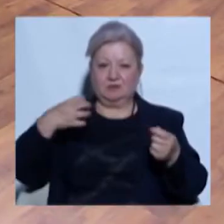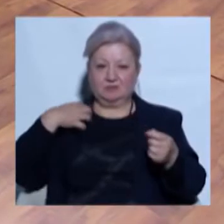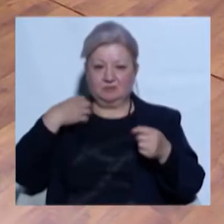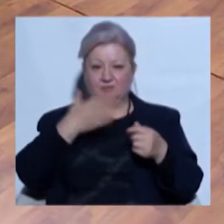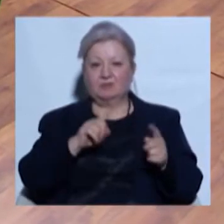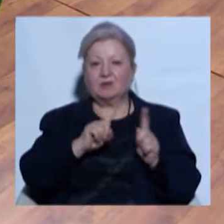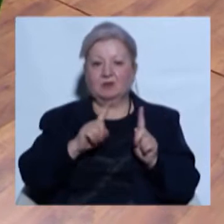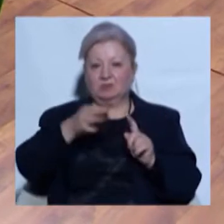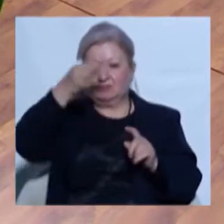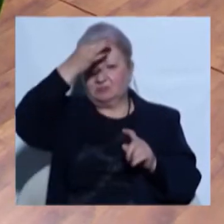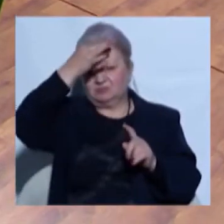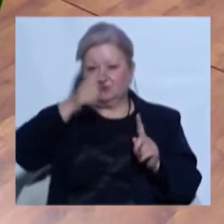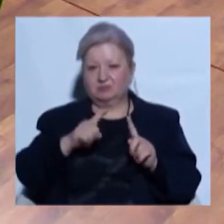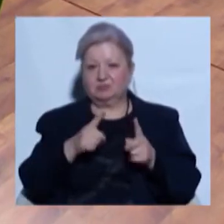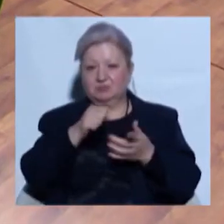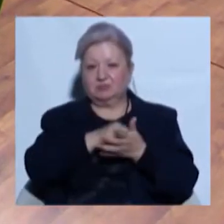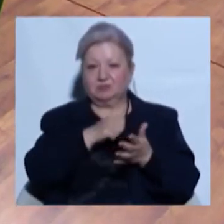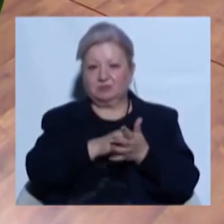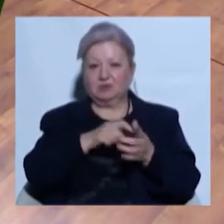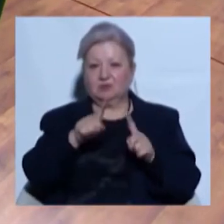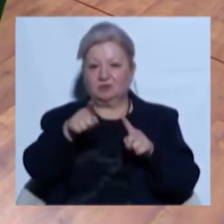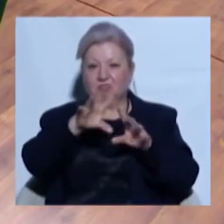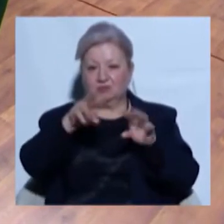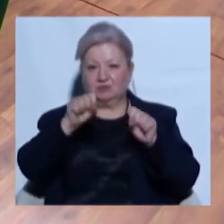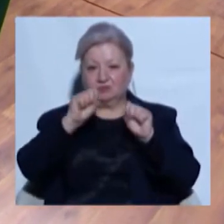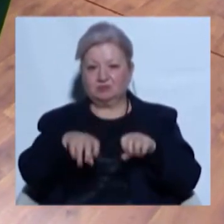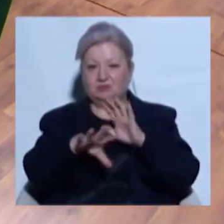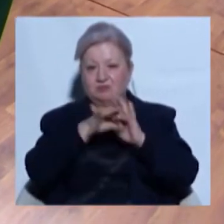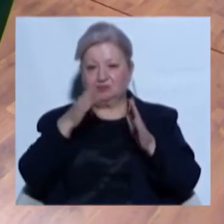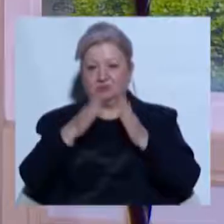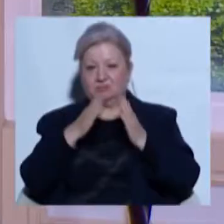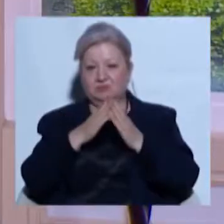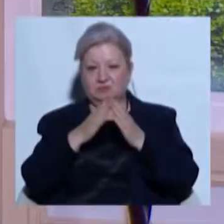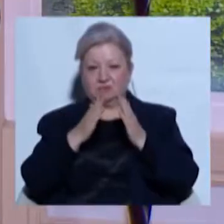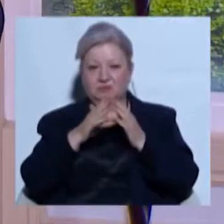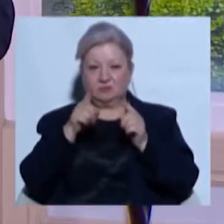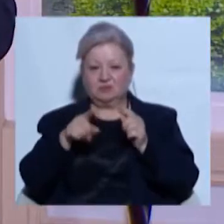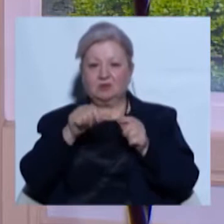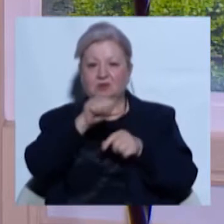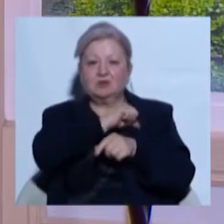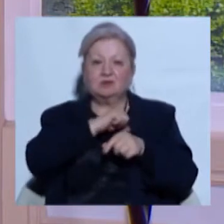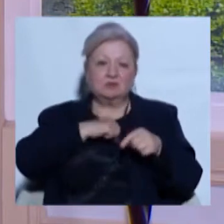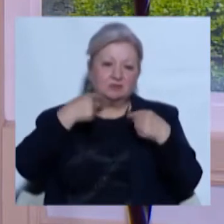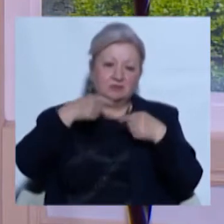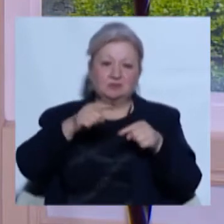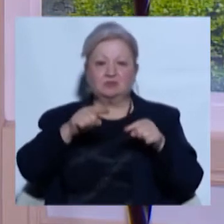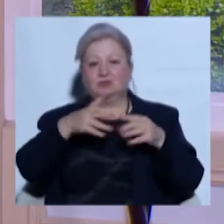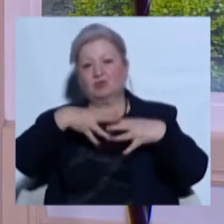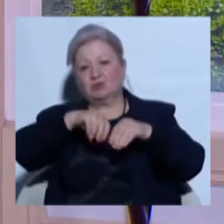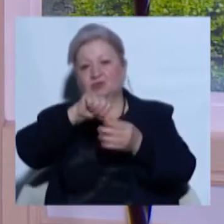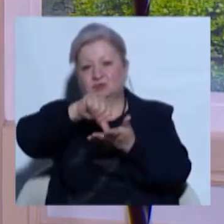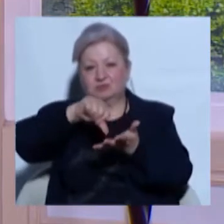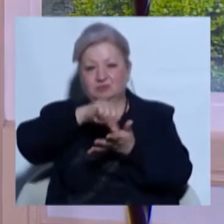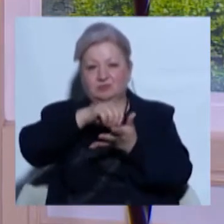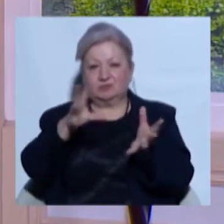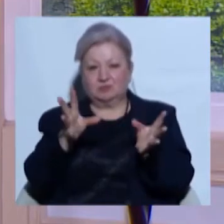ვახსენე ეს ყველაფერი? თქვენ შეგიძლიათ აირჩიოთ სახლში ან ინდივიდუალურად, ან ოჯახის წევრებთან